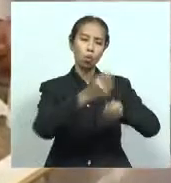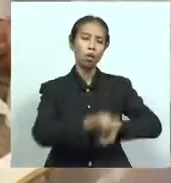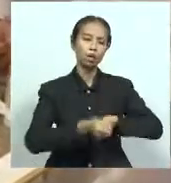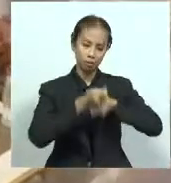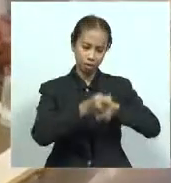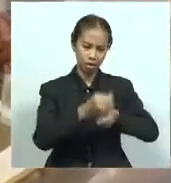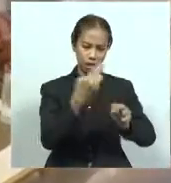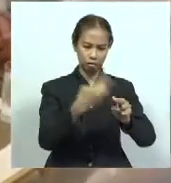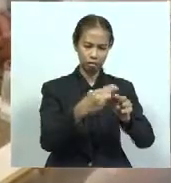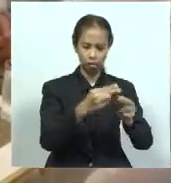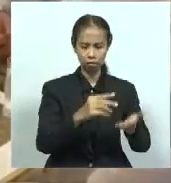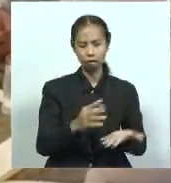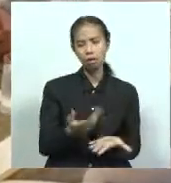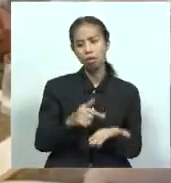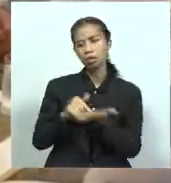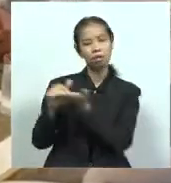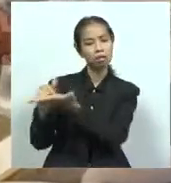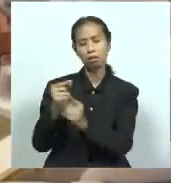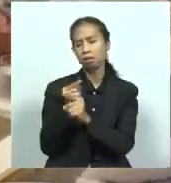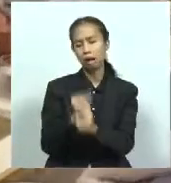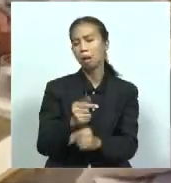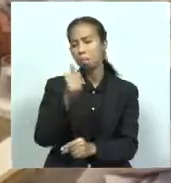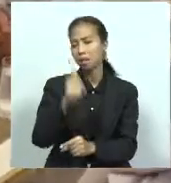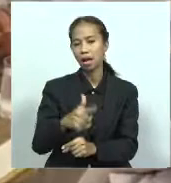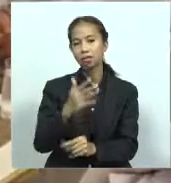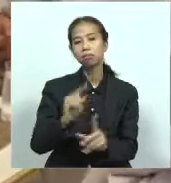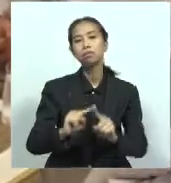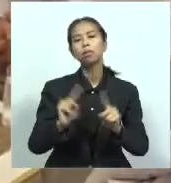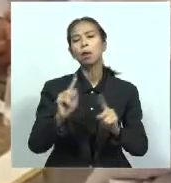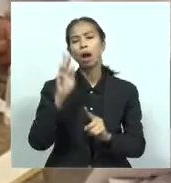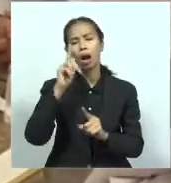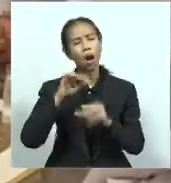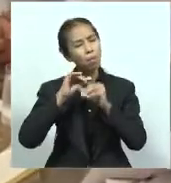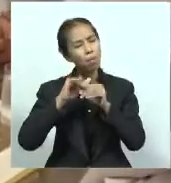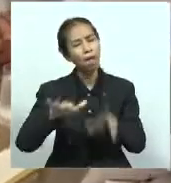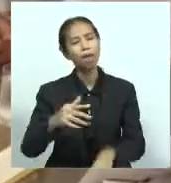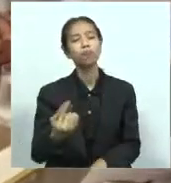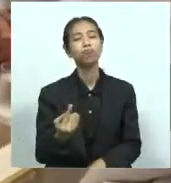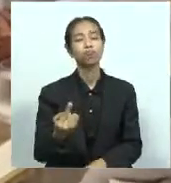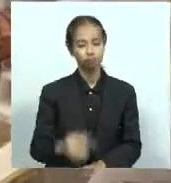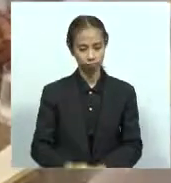รณ์ตามที่เสนอไปเรื่องนี้คุณอนุทินบอกว่าเป็นเพียงแค่กระแสข่าวเท่านั้นครับ